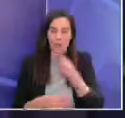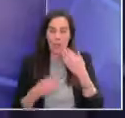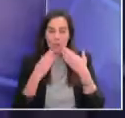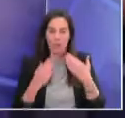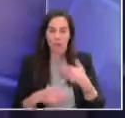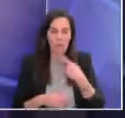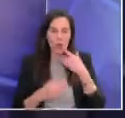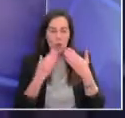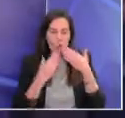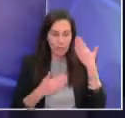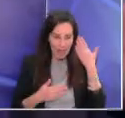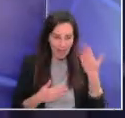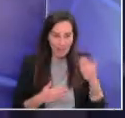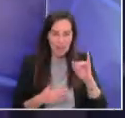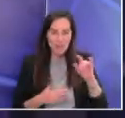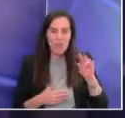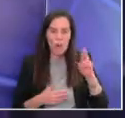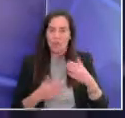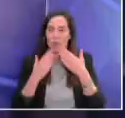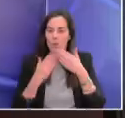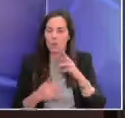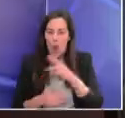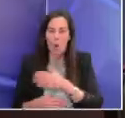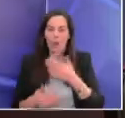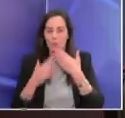להגיד לכולם תודה. אני אומר תודה, קודם כל ליורם שבאת אלינו, רותם כרגיל, תודה. אני הולך...